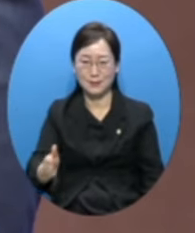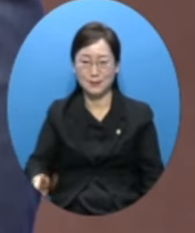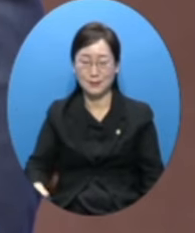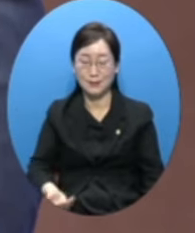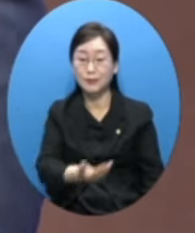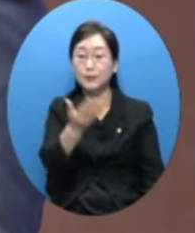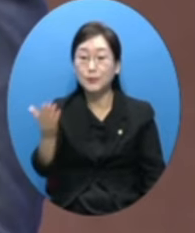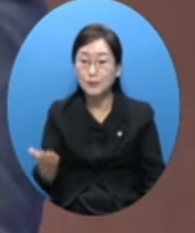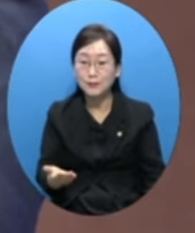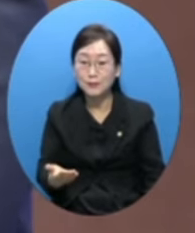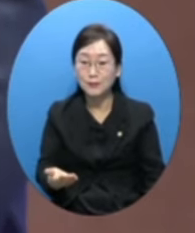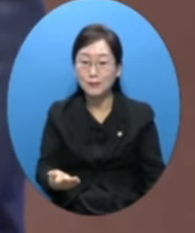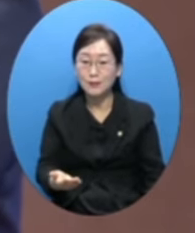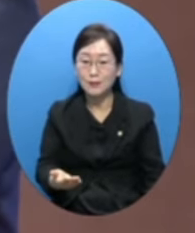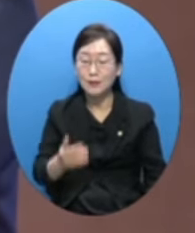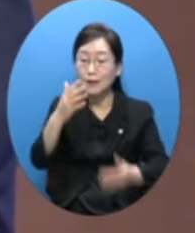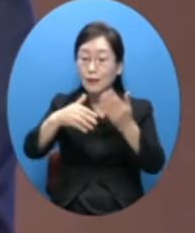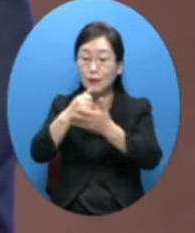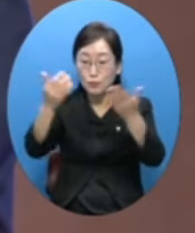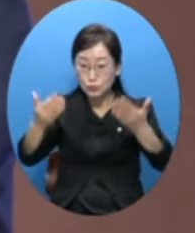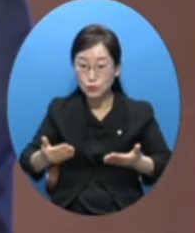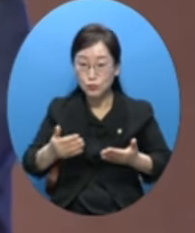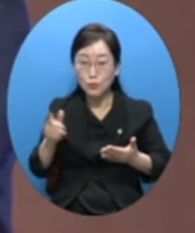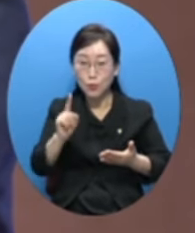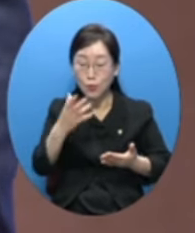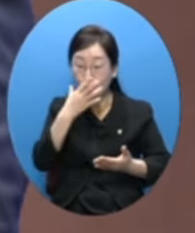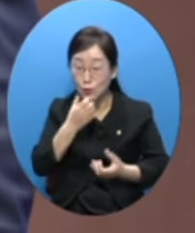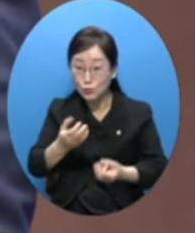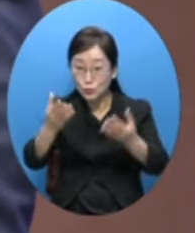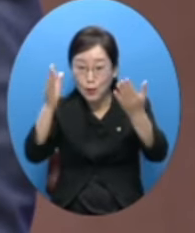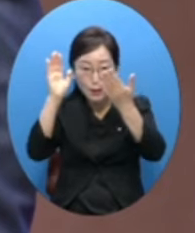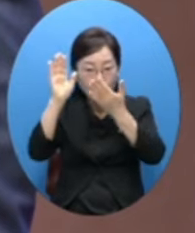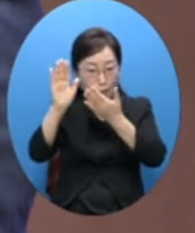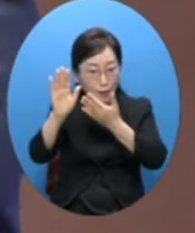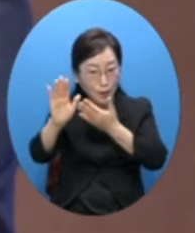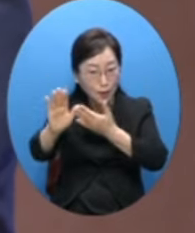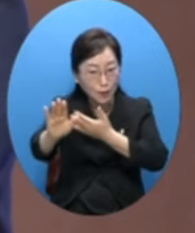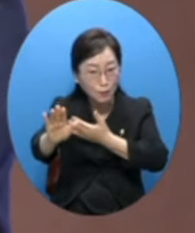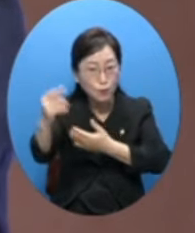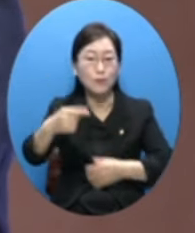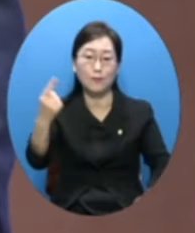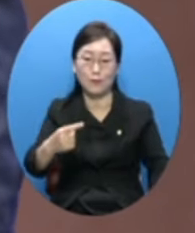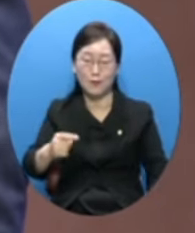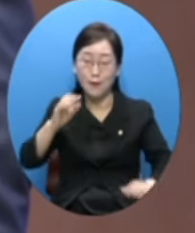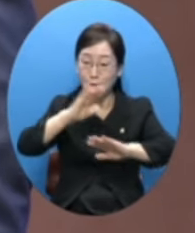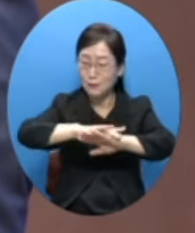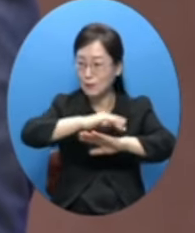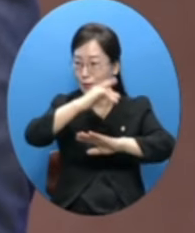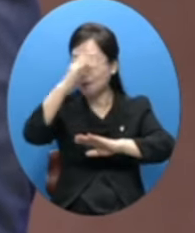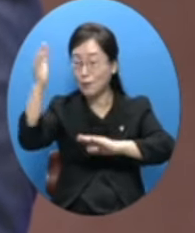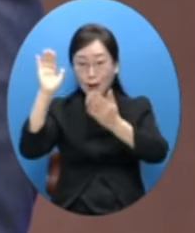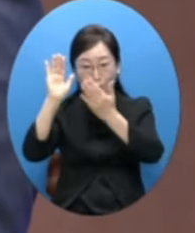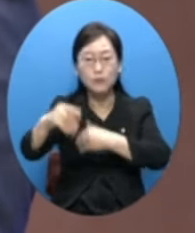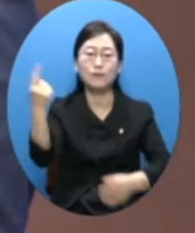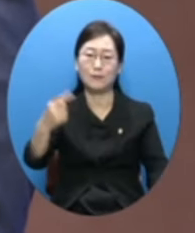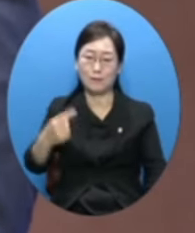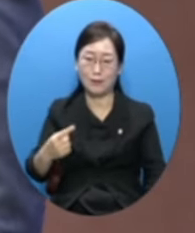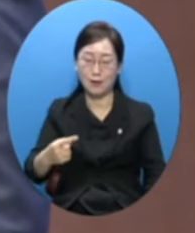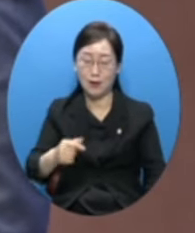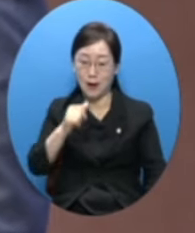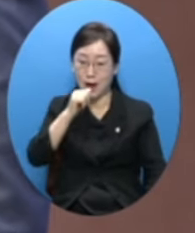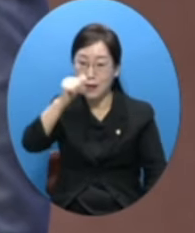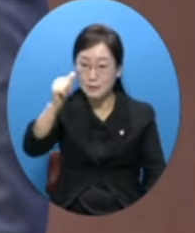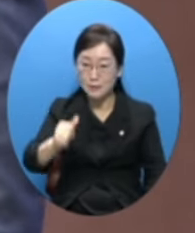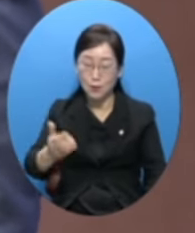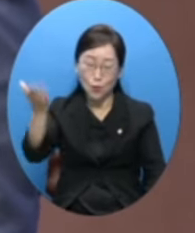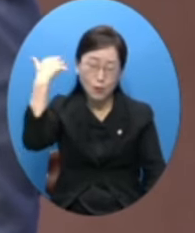여러분, 우리에게 주신 축복의 미래가 우리를 기다리고 있는 것입니다. 찬란한 미래가 우리를 기다리고 있는 것입니다. 절대로